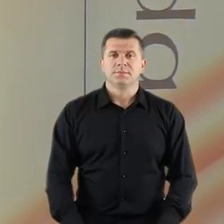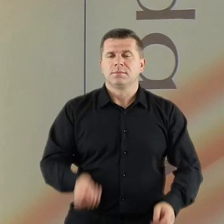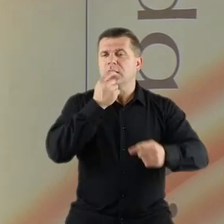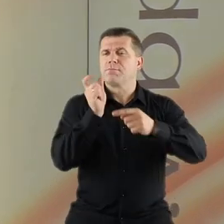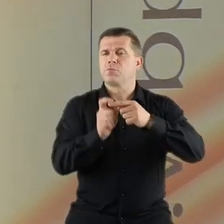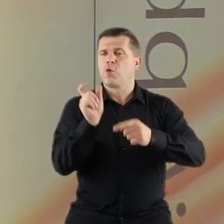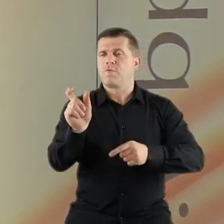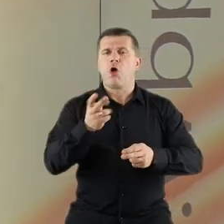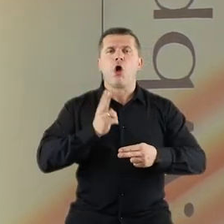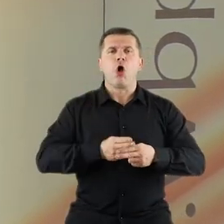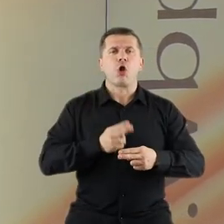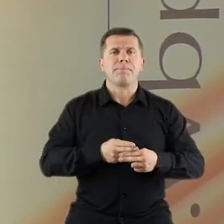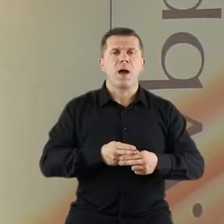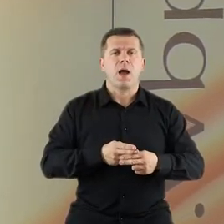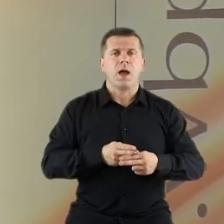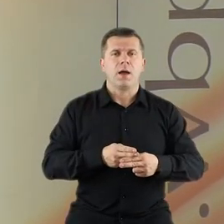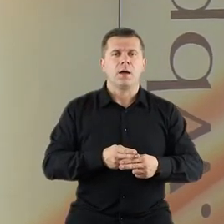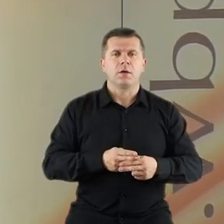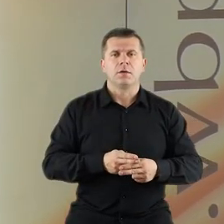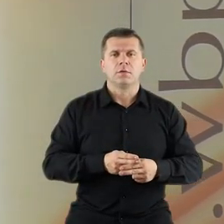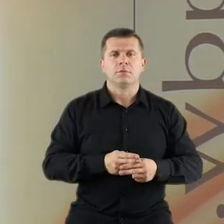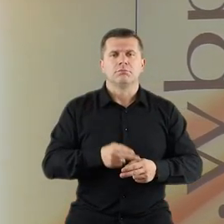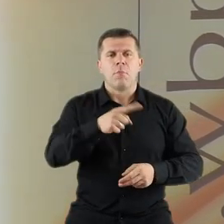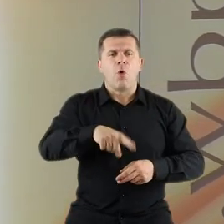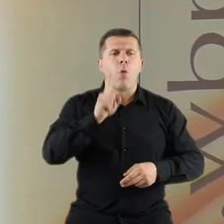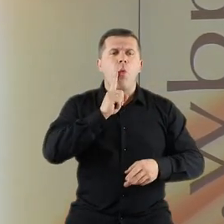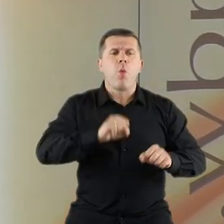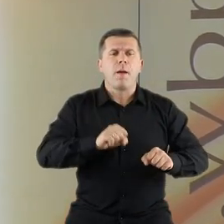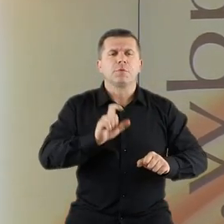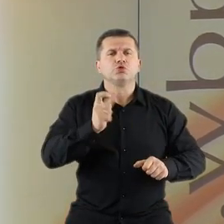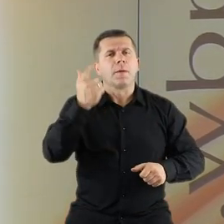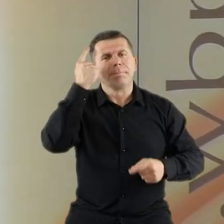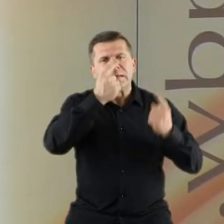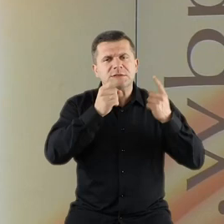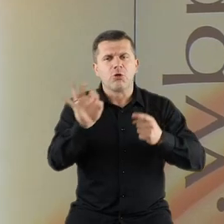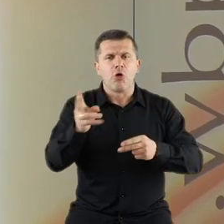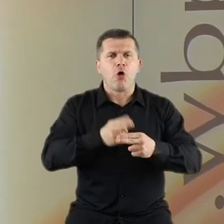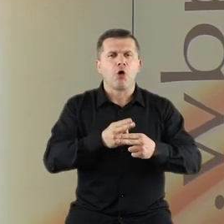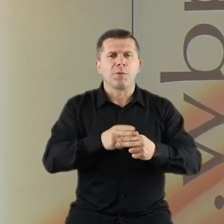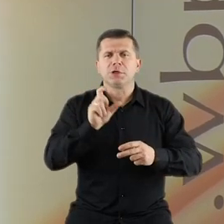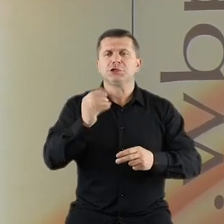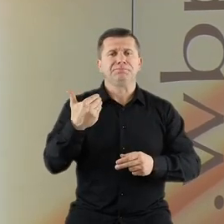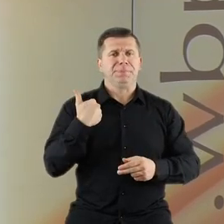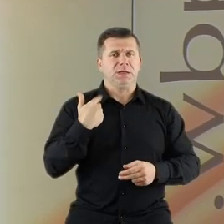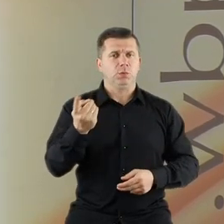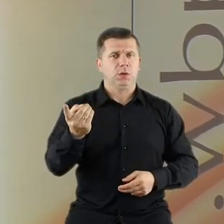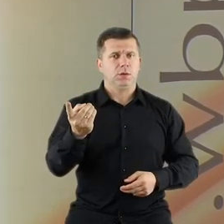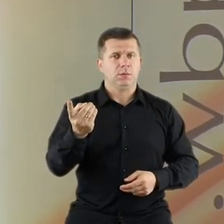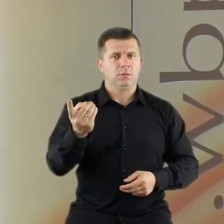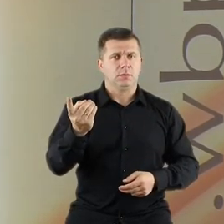pojęcie choroby a więc co chłopiec myślał o chorobie czym ona była